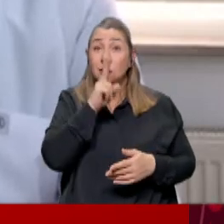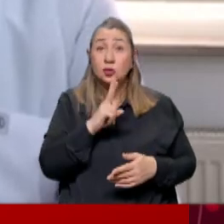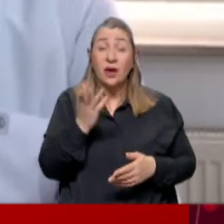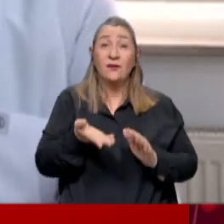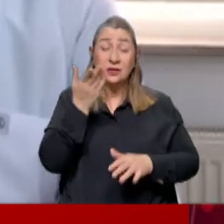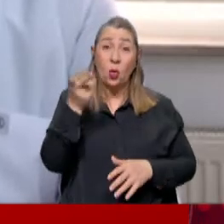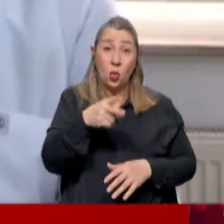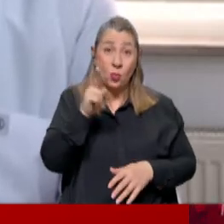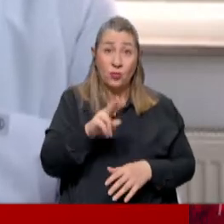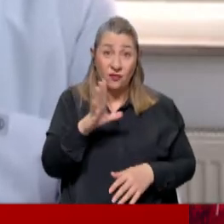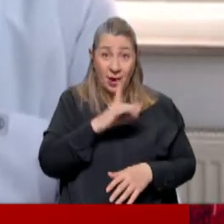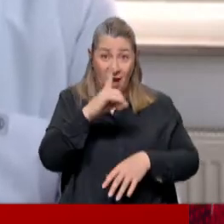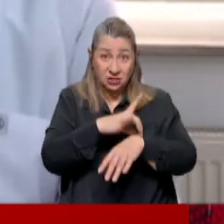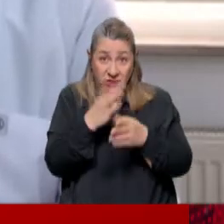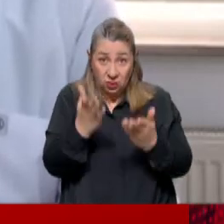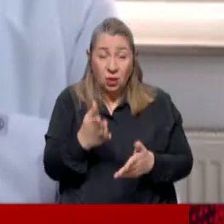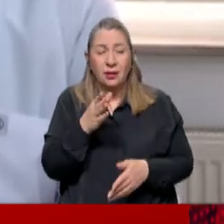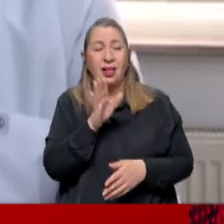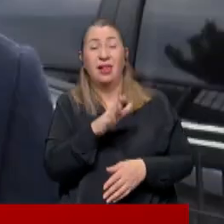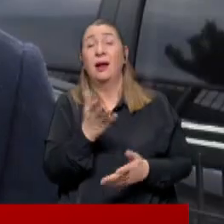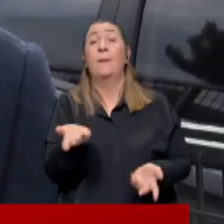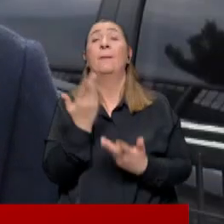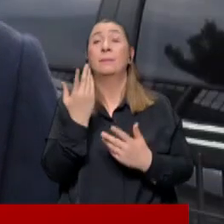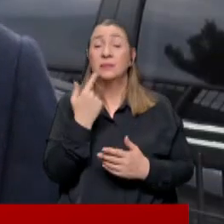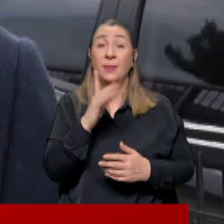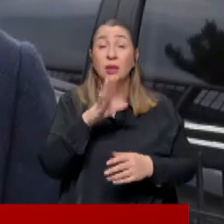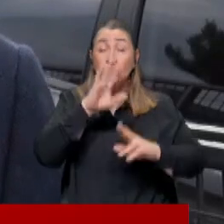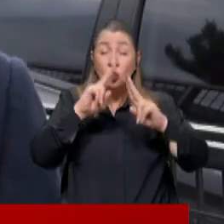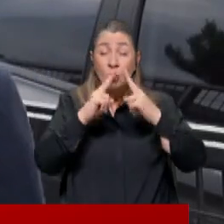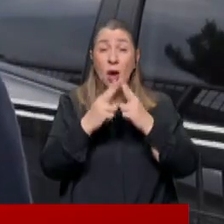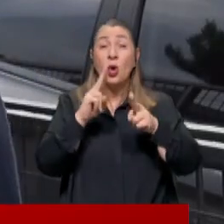insanımızın ölümüne neden olan bir hastalığı küçümsememeliyiz. Ta ki tüm